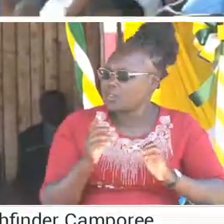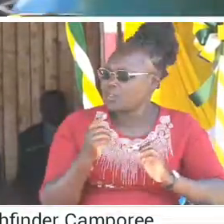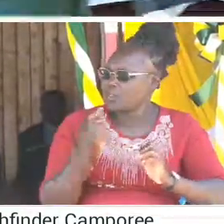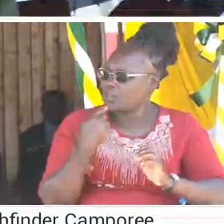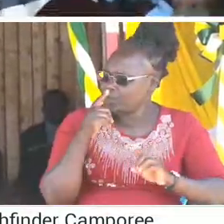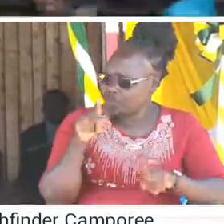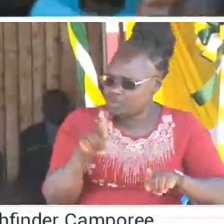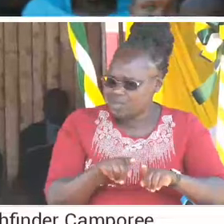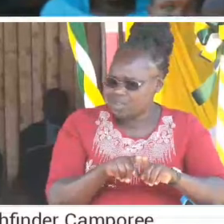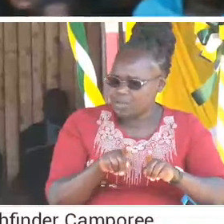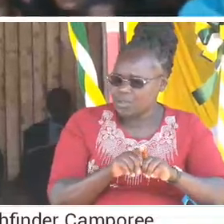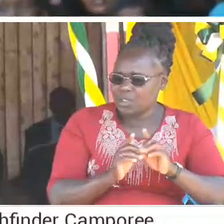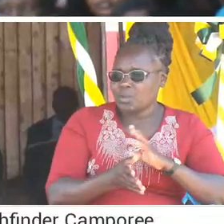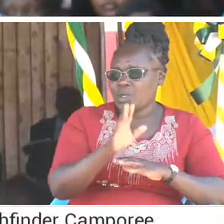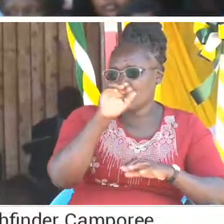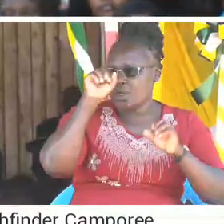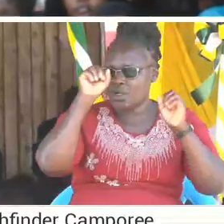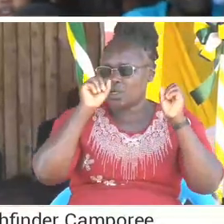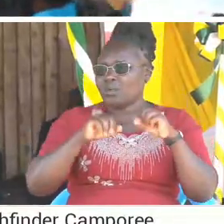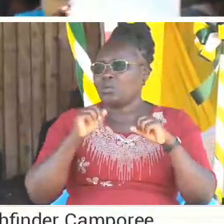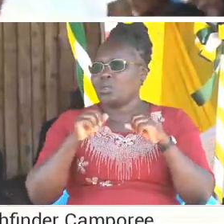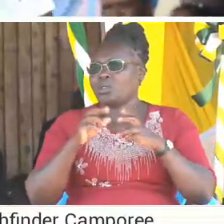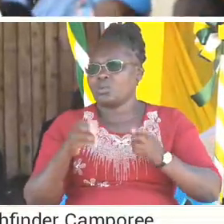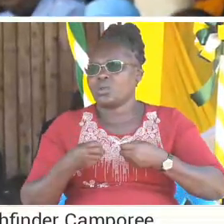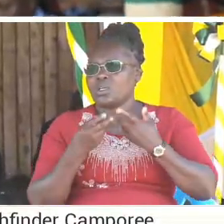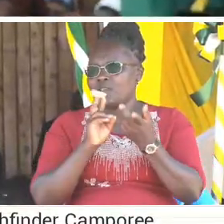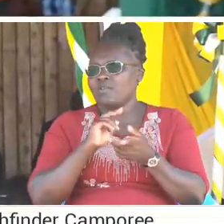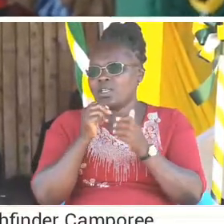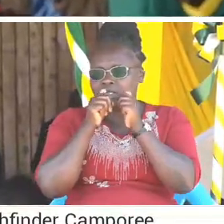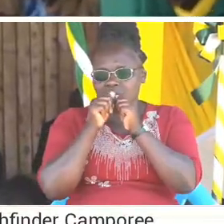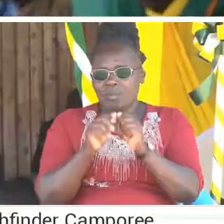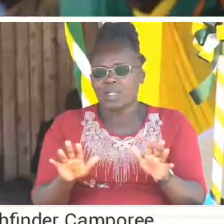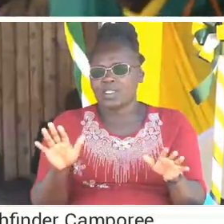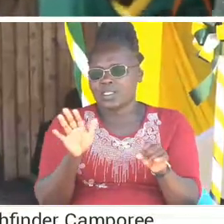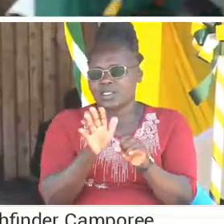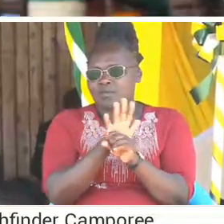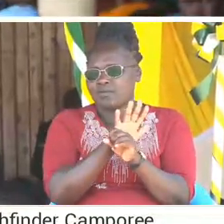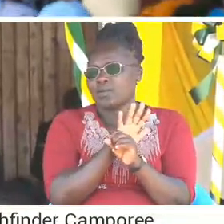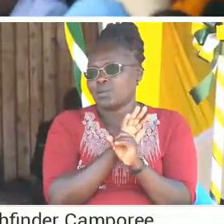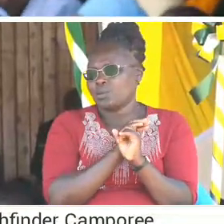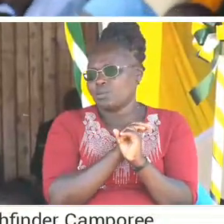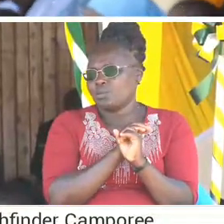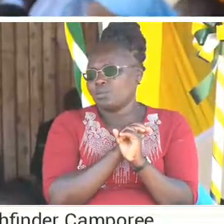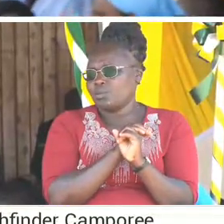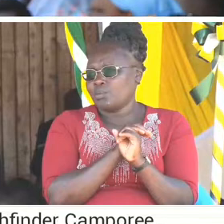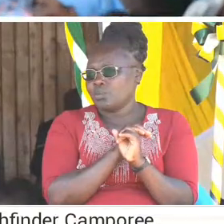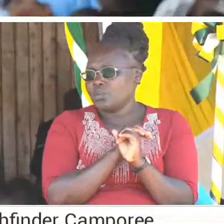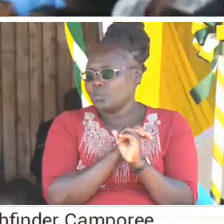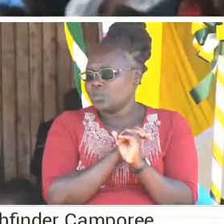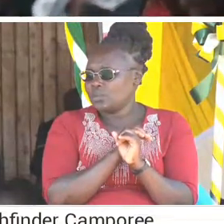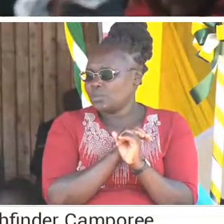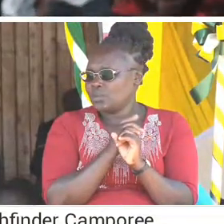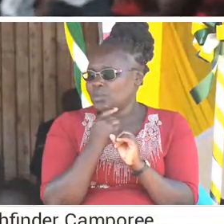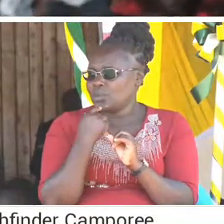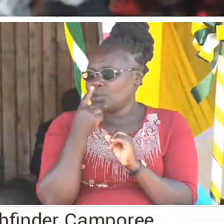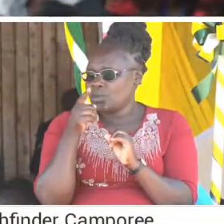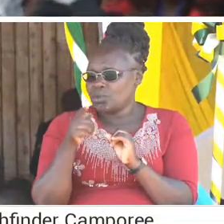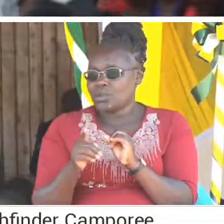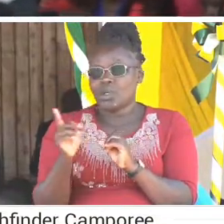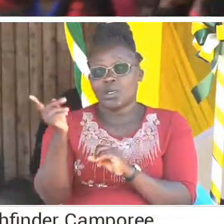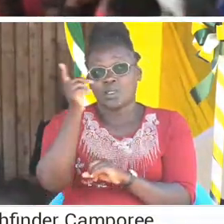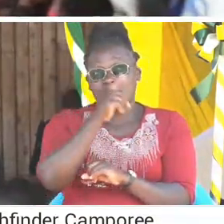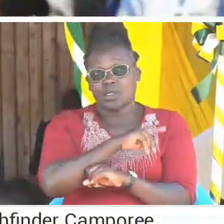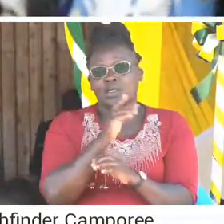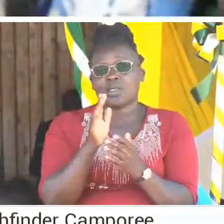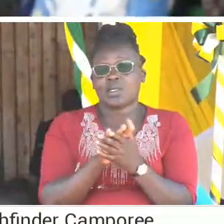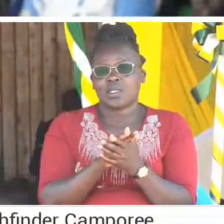wowote. Shida tu ni kwamba mimi na wewe hatujatii. Ndio maana baraka zetu hazijaja. Mchana wa leo ninakualika